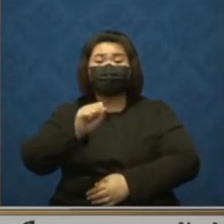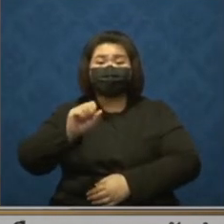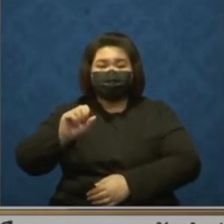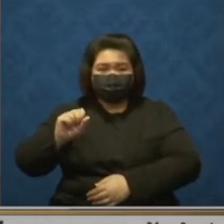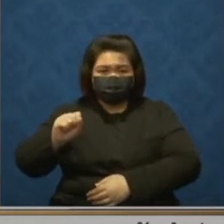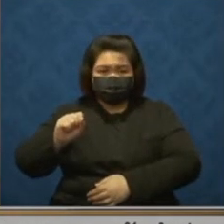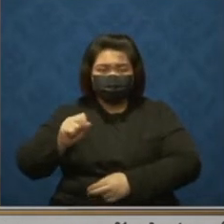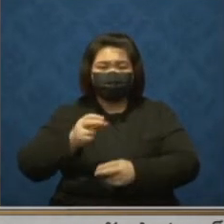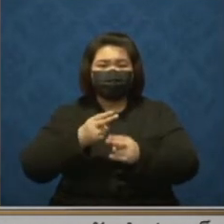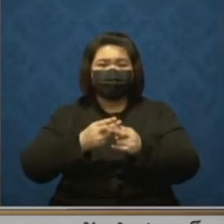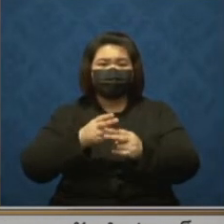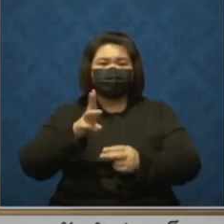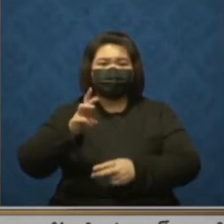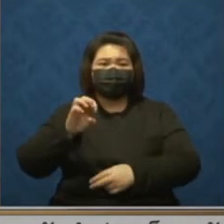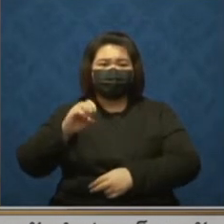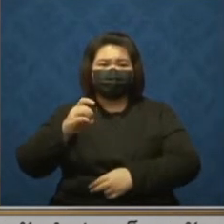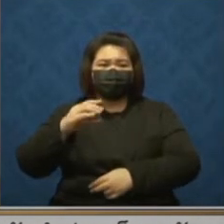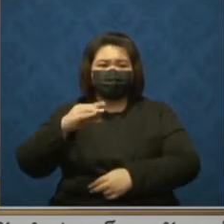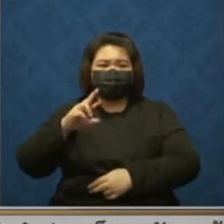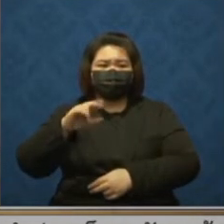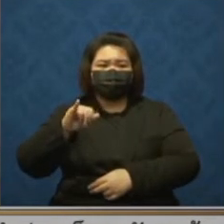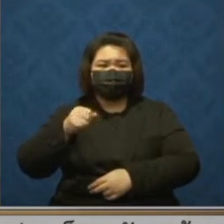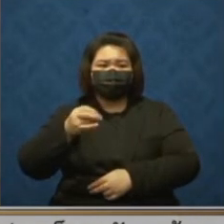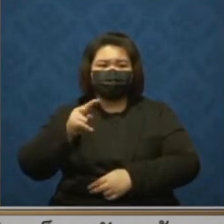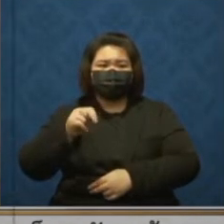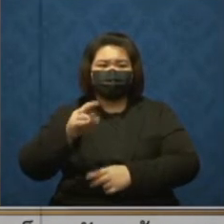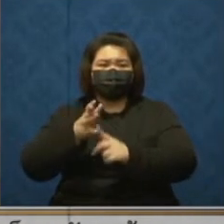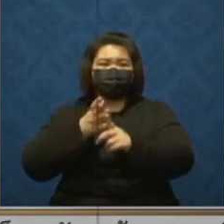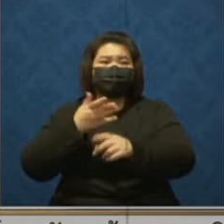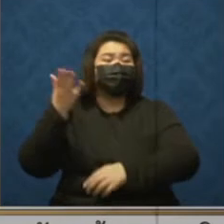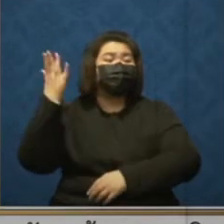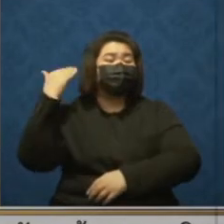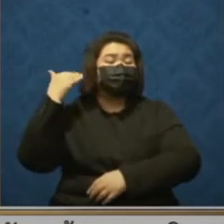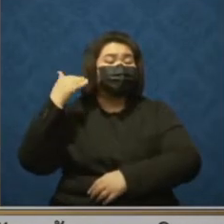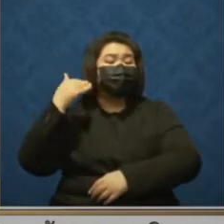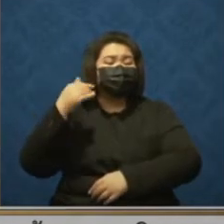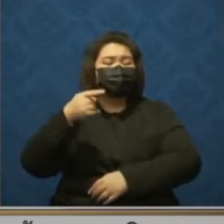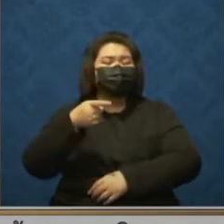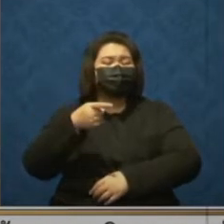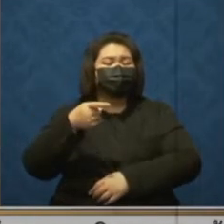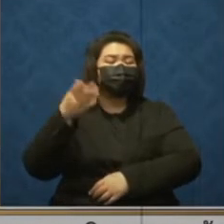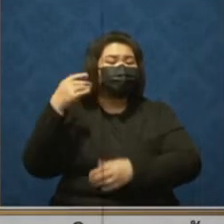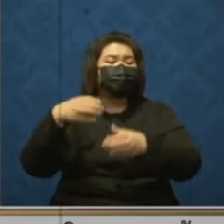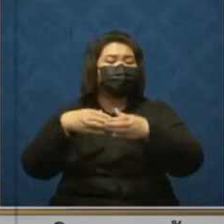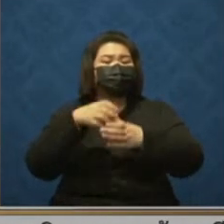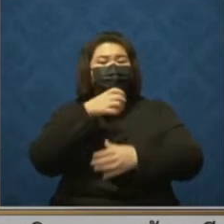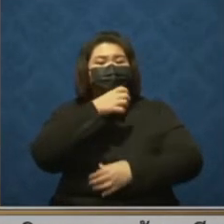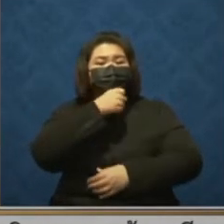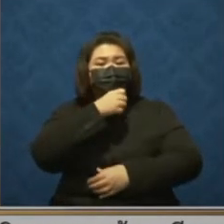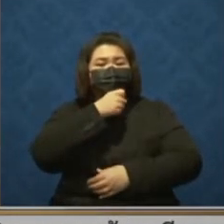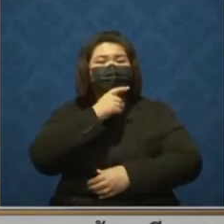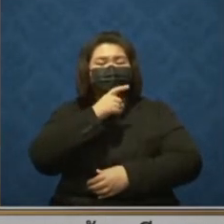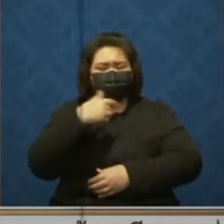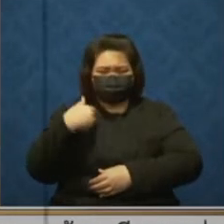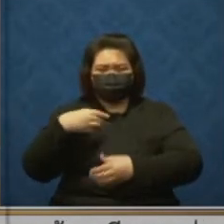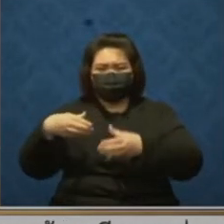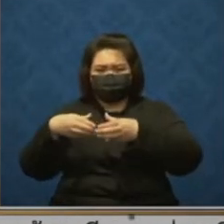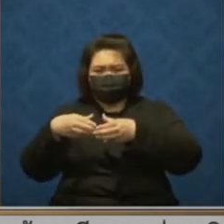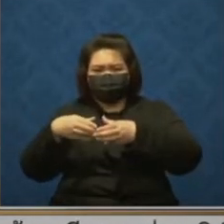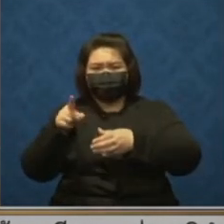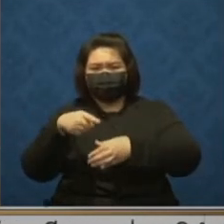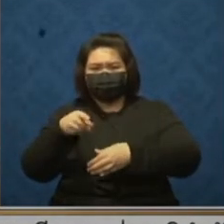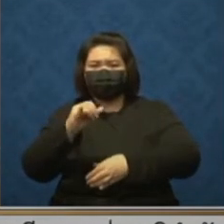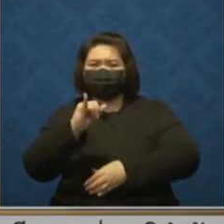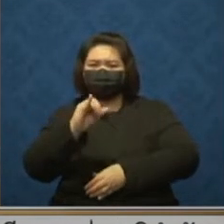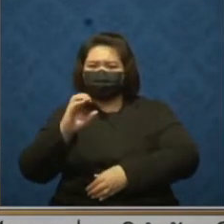โอ๊ยพี่โรจน์ลักขณาที่สอนนะครับสสพรรคอนาคตใหม่ในขนาดนั้นก็เปิดโปงครับกองทัพไซเบอร์ของรัฐบาลกระบวนการไอโอของ